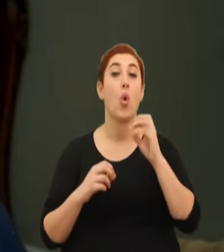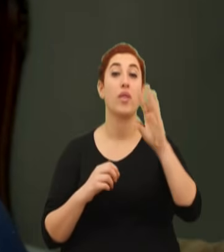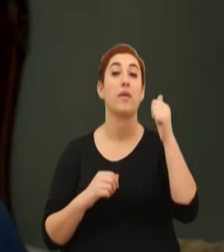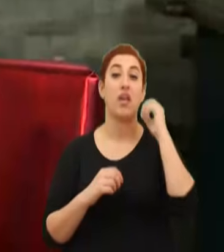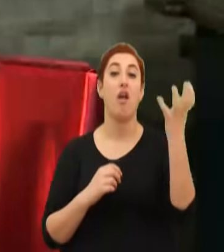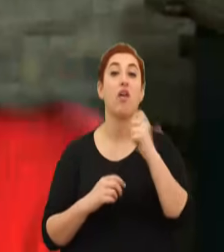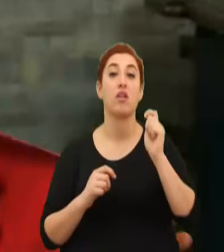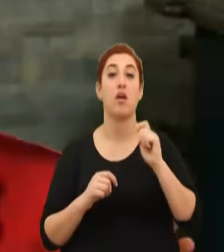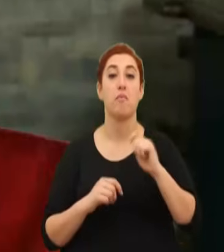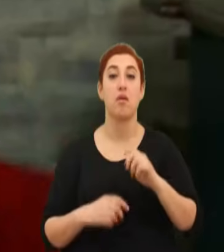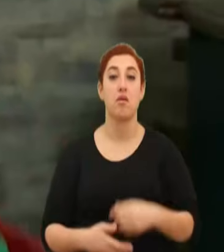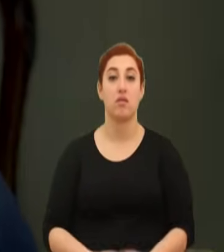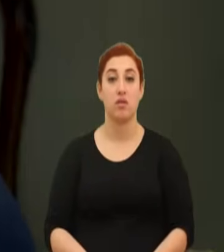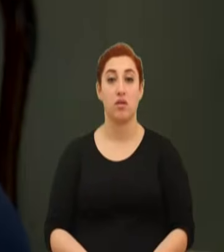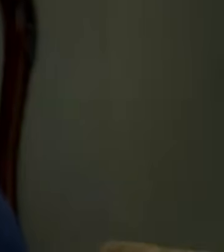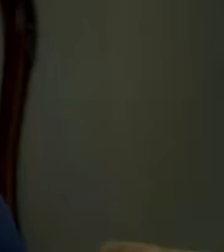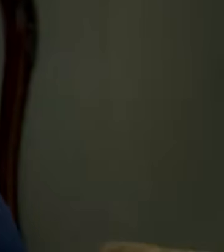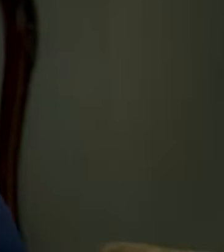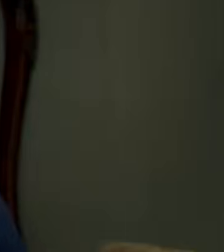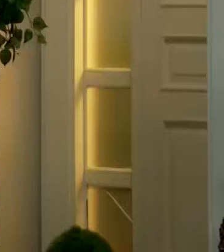geri alırlar.